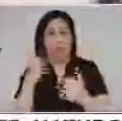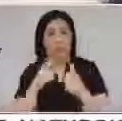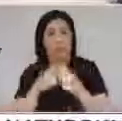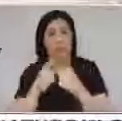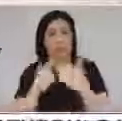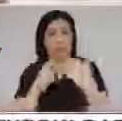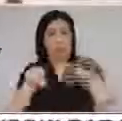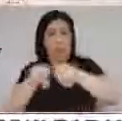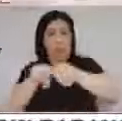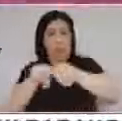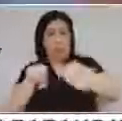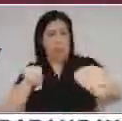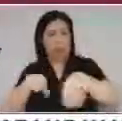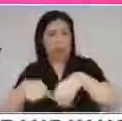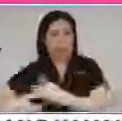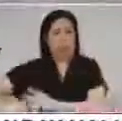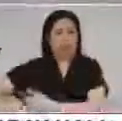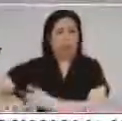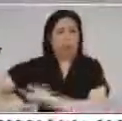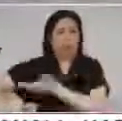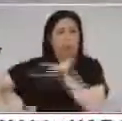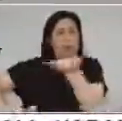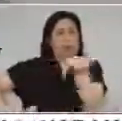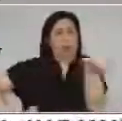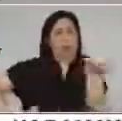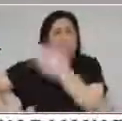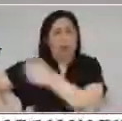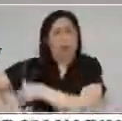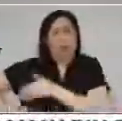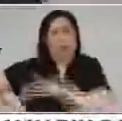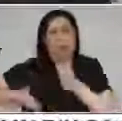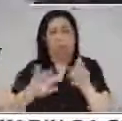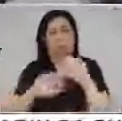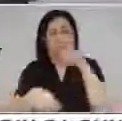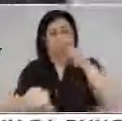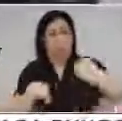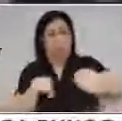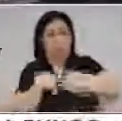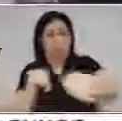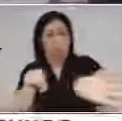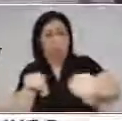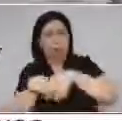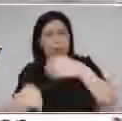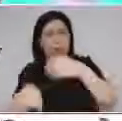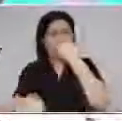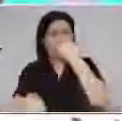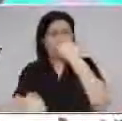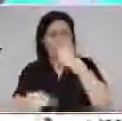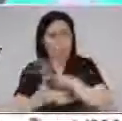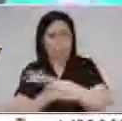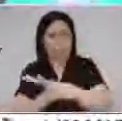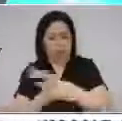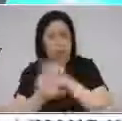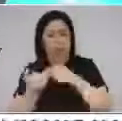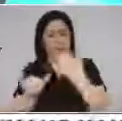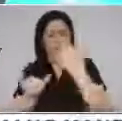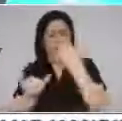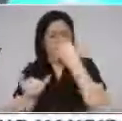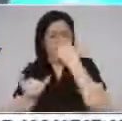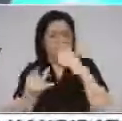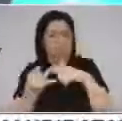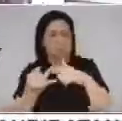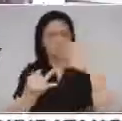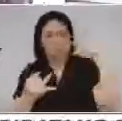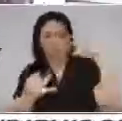ko, pagalawin natin ang ating mga kanya-kanyang social welfare office ng mga syudad at munisipyo sa buong Pilipinas o